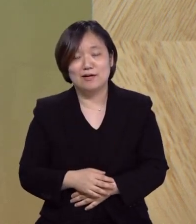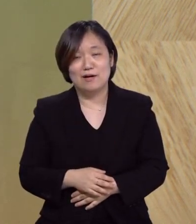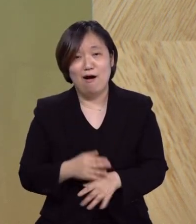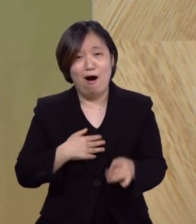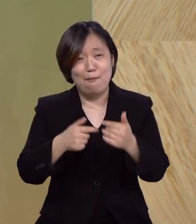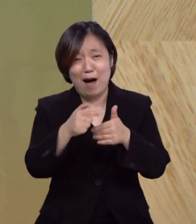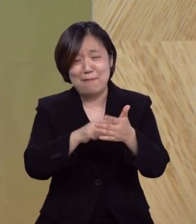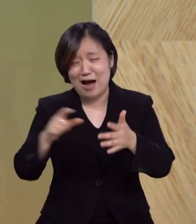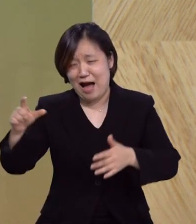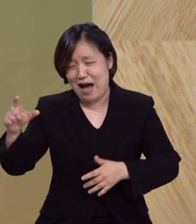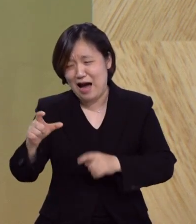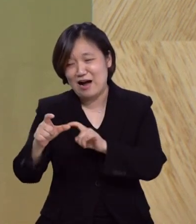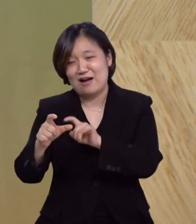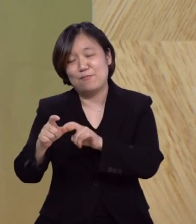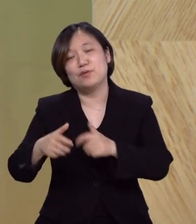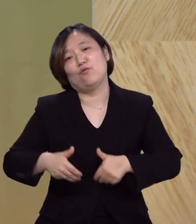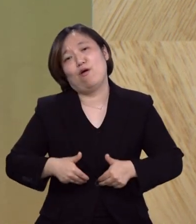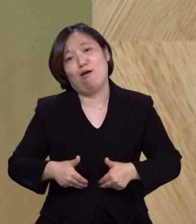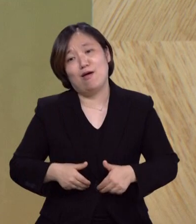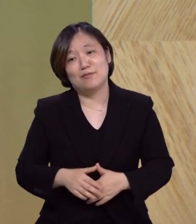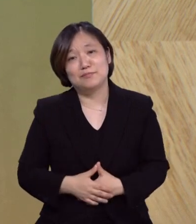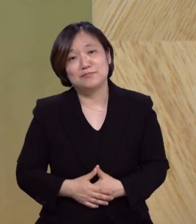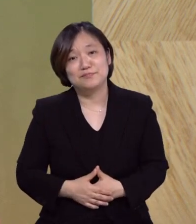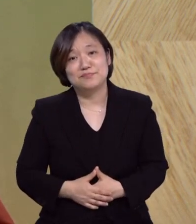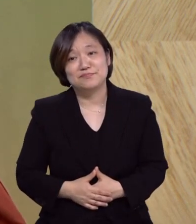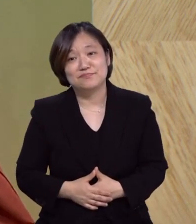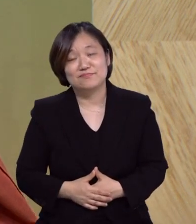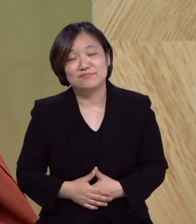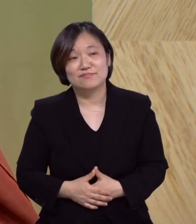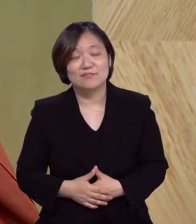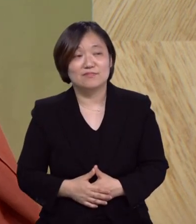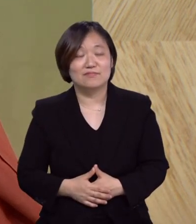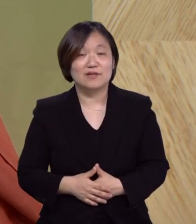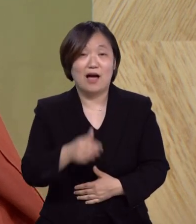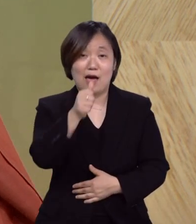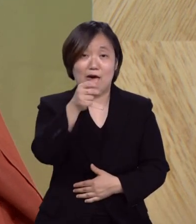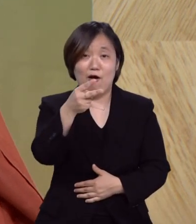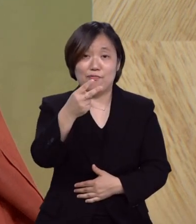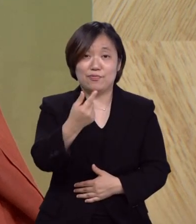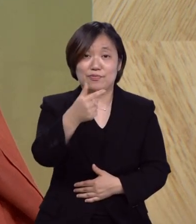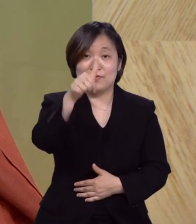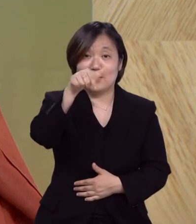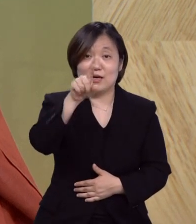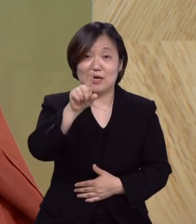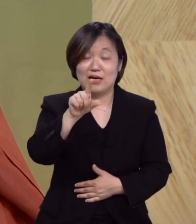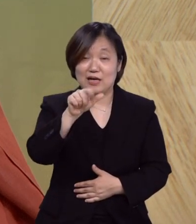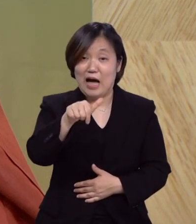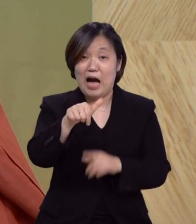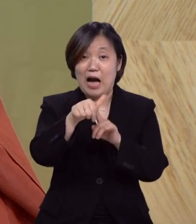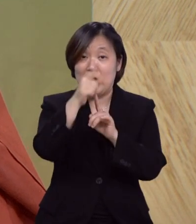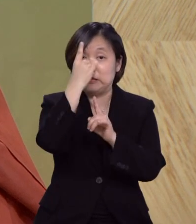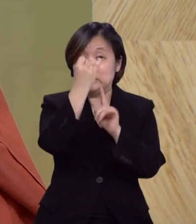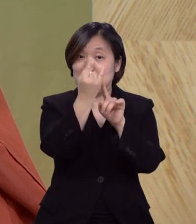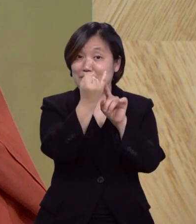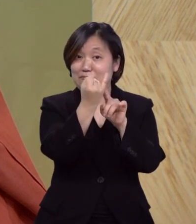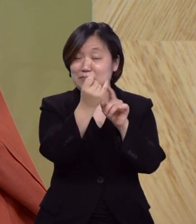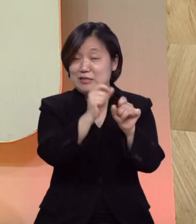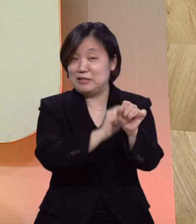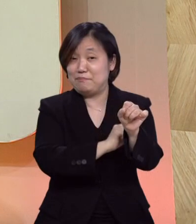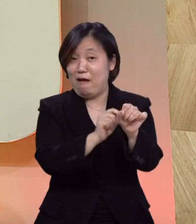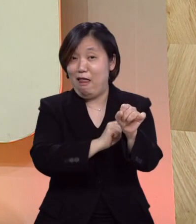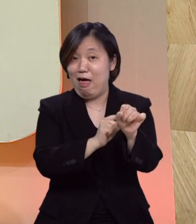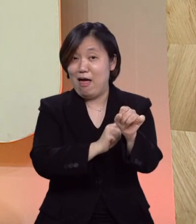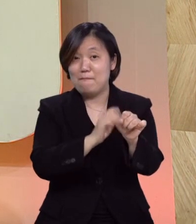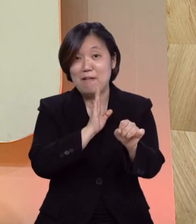독한 마음도 좀 필요한 거 같아요 여러분 그러니까요 현각 스님께서 또 보통 뿐이 아니시잖아요 그러니까